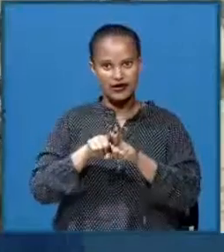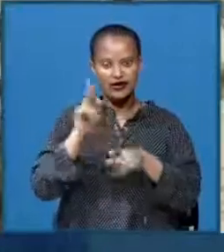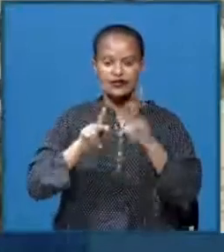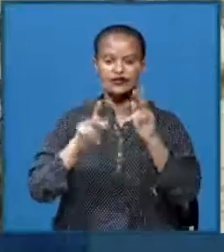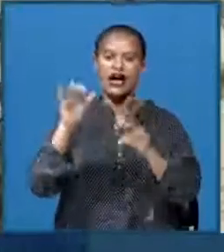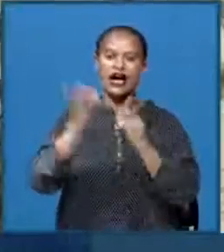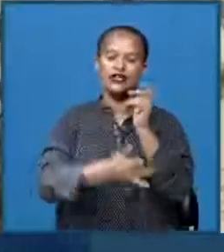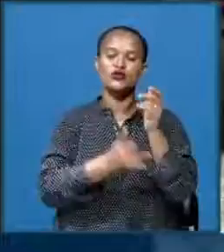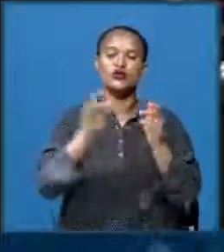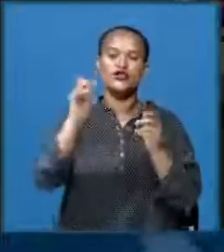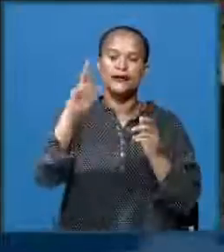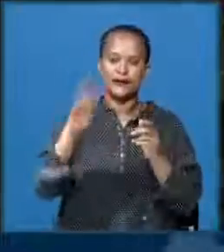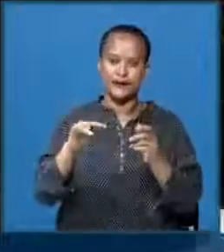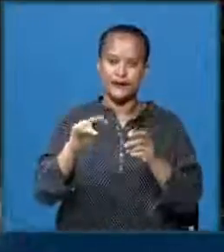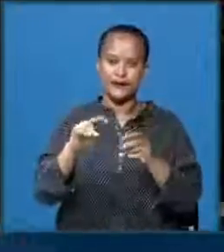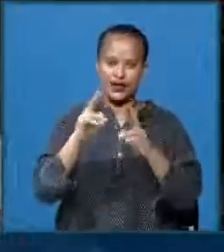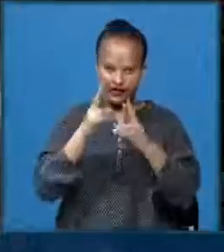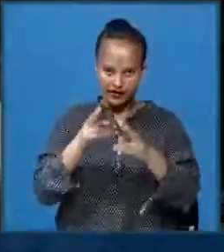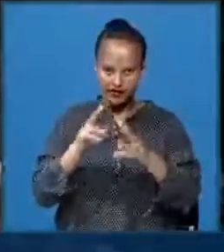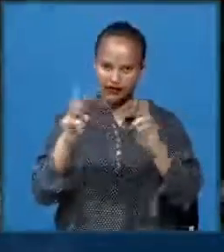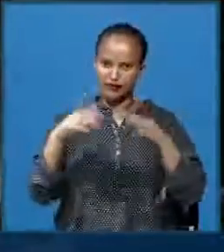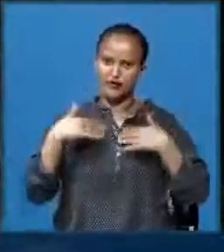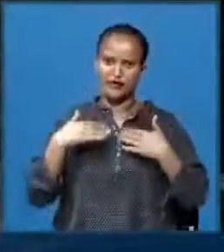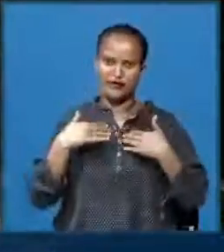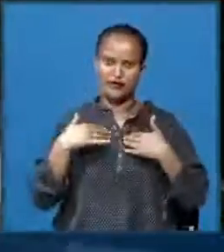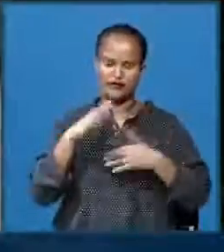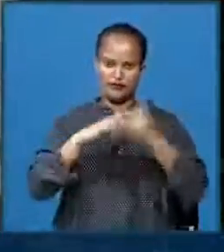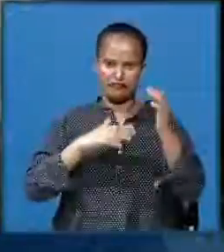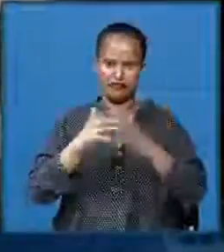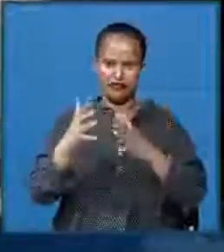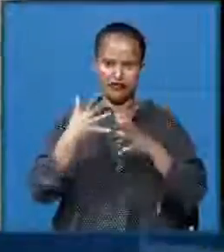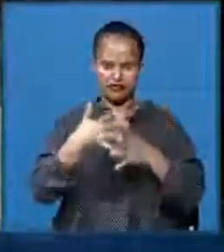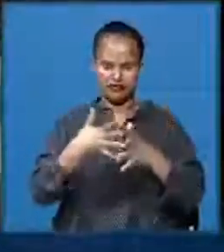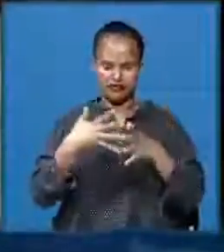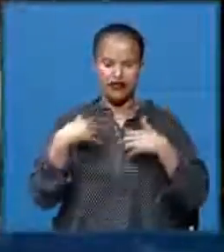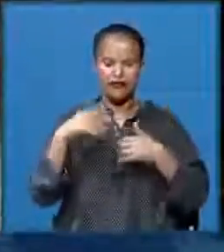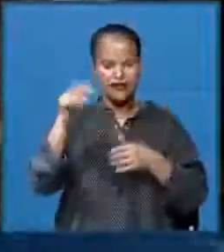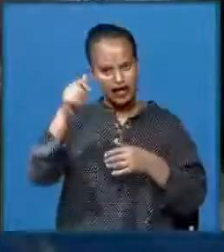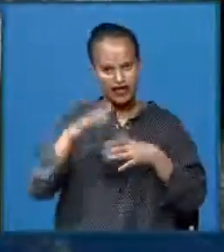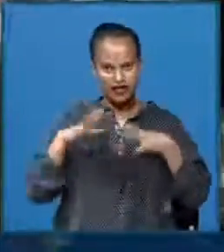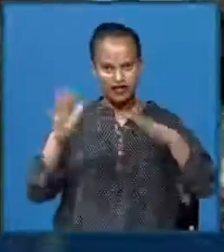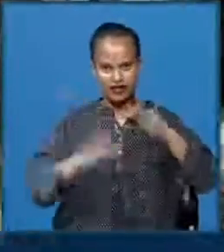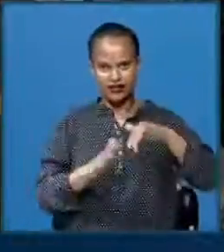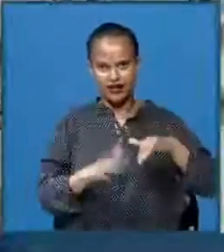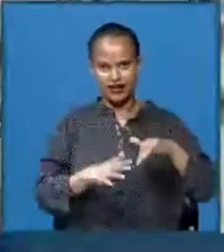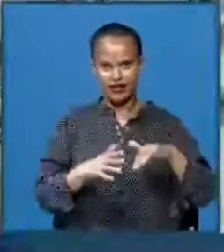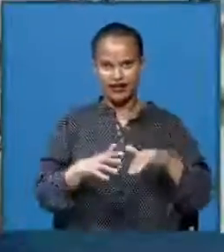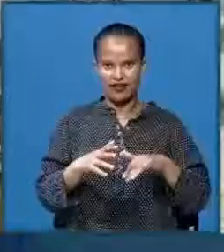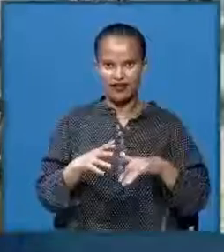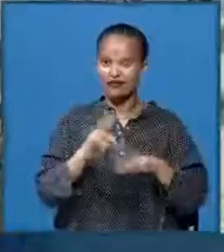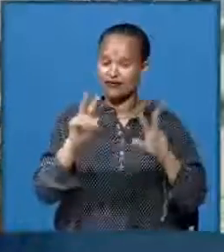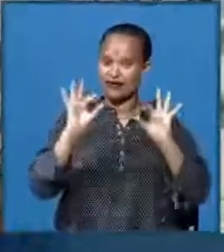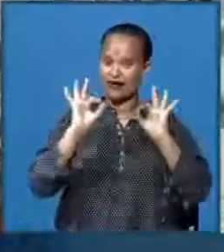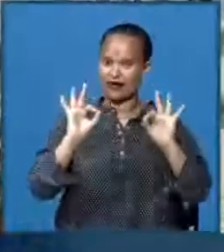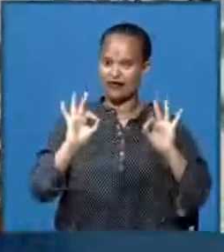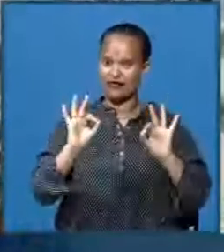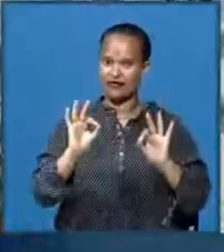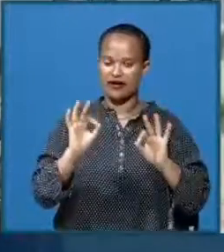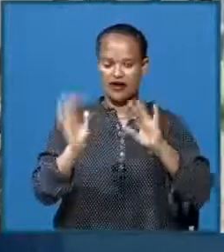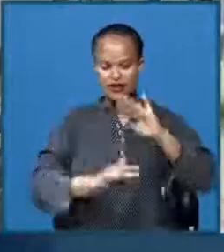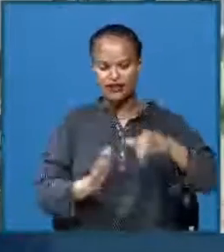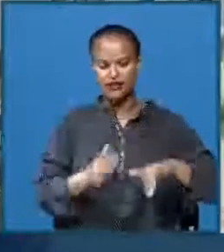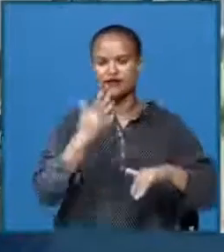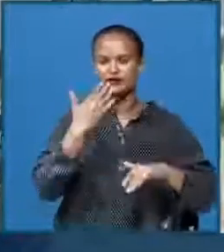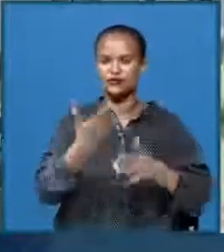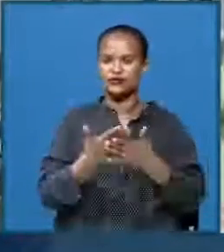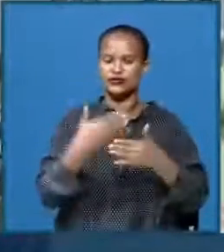ኣኽቢርና ብመዓልና ብጣዕሚ ደስ በሃሊ። ሓደ ኢድካ ብረት ሒዝካ ሓደ ኢድካ ብናይ ኣሸንዳ ተኸብርተ ኣለኻ ግልን ብጣዕሚ ሓሪፍ ኣሸንዳ ሰሕሊፍና